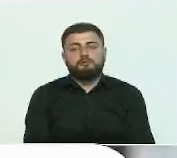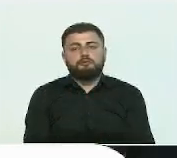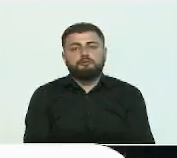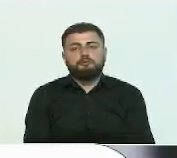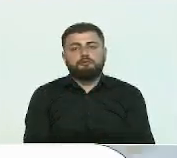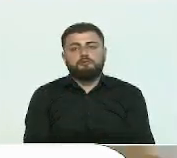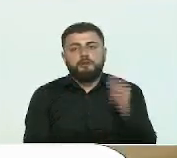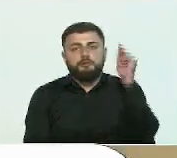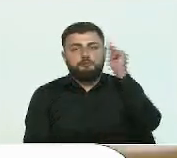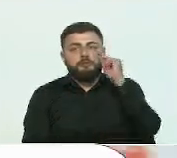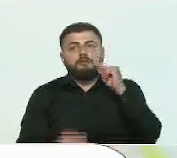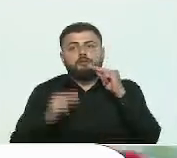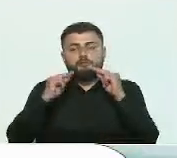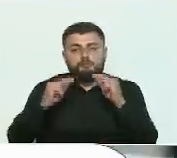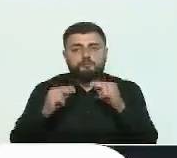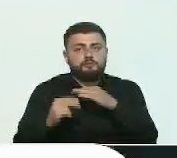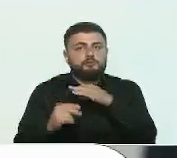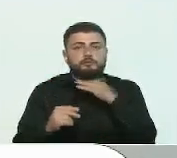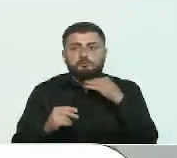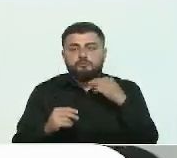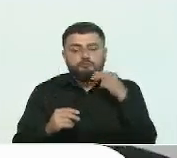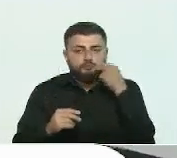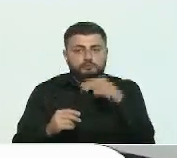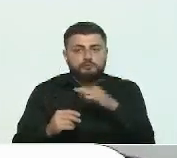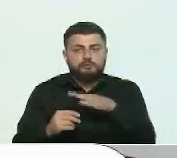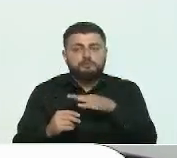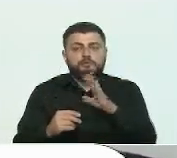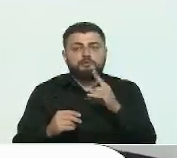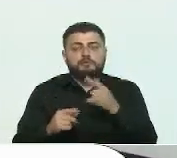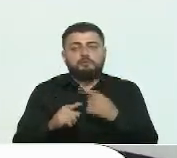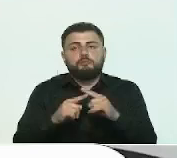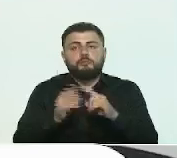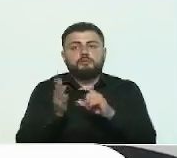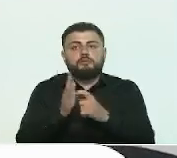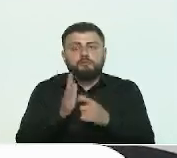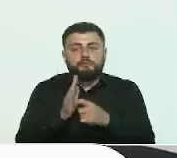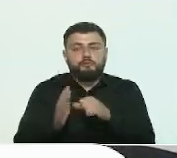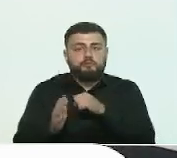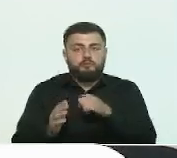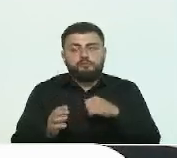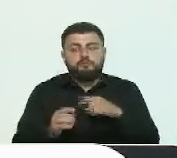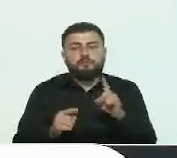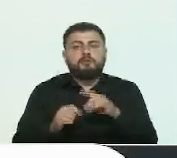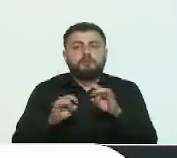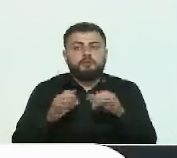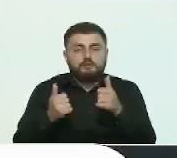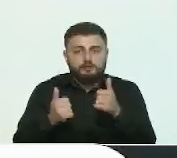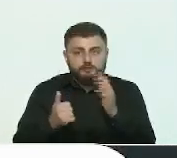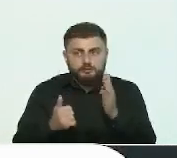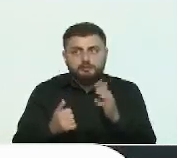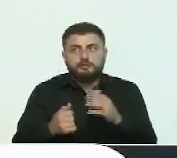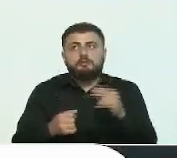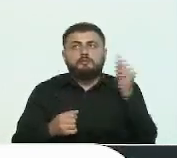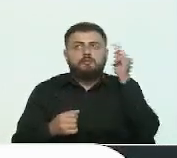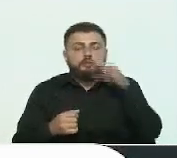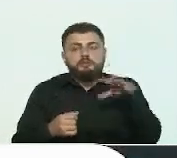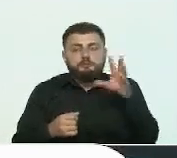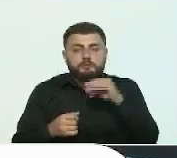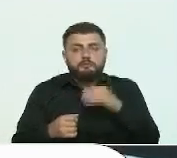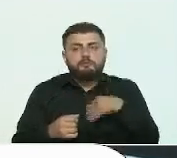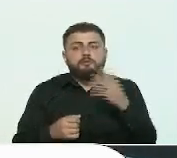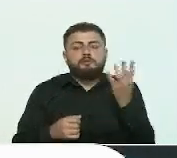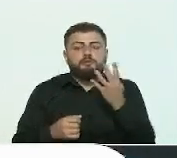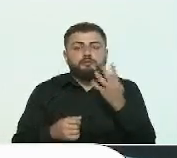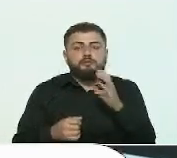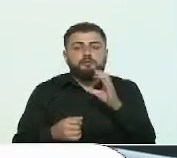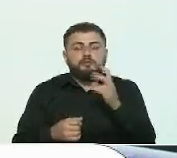da çox möhtəşəmdir və bu sinif otağı elə özü nə edirsəz deyər ki, məktəblilər, biz 4-cü